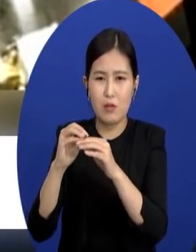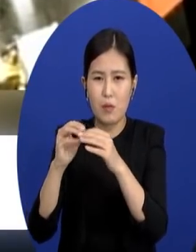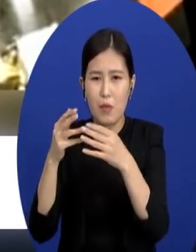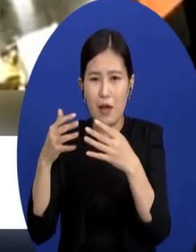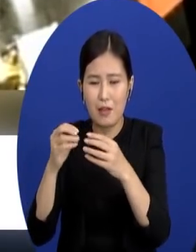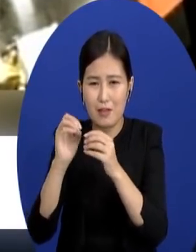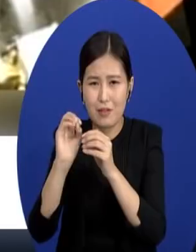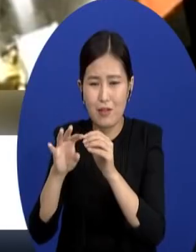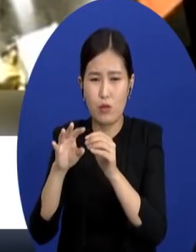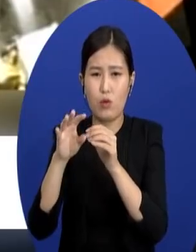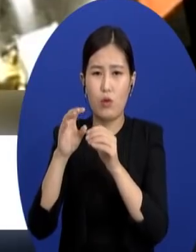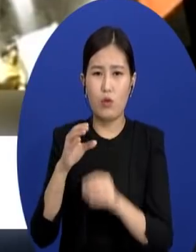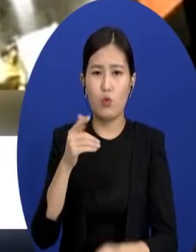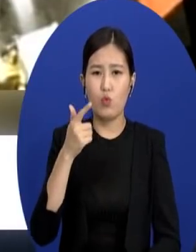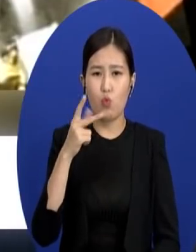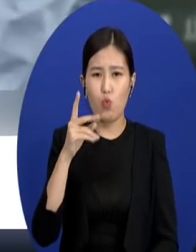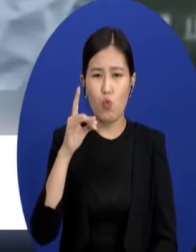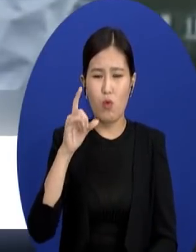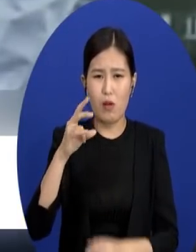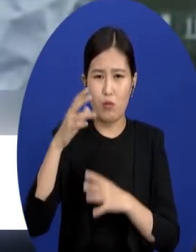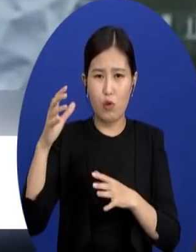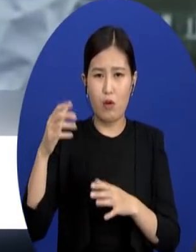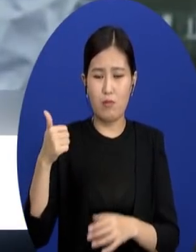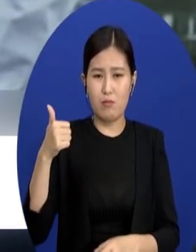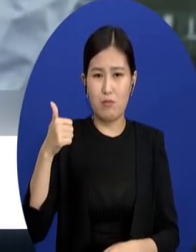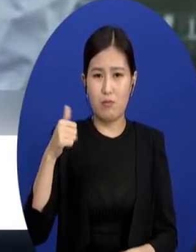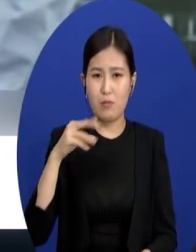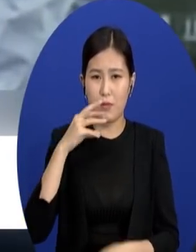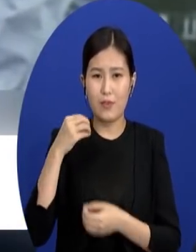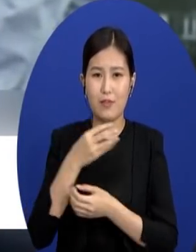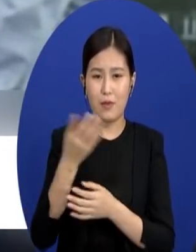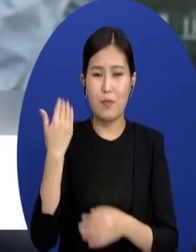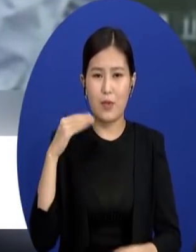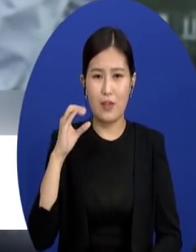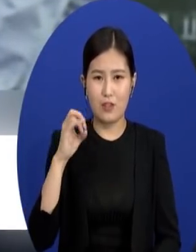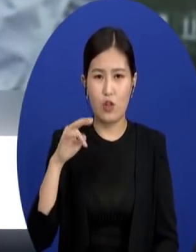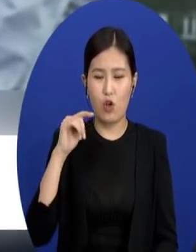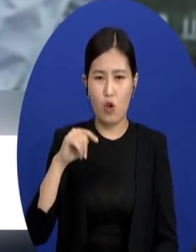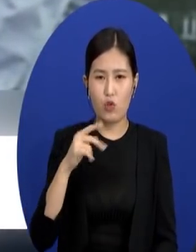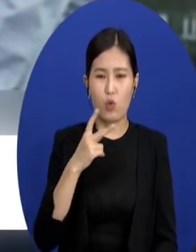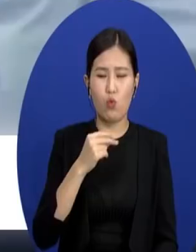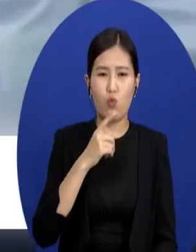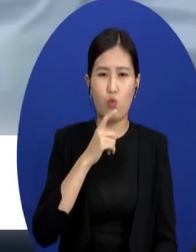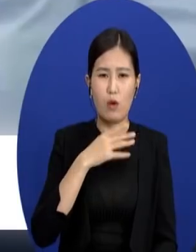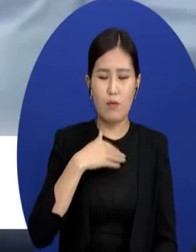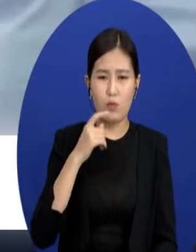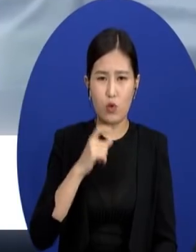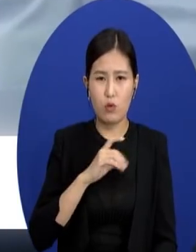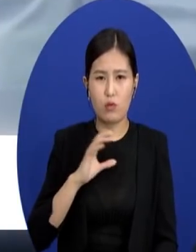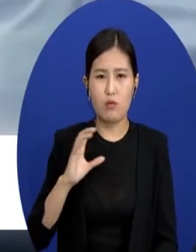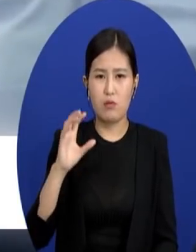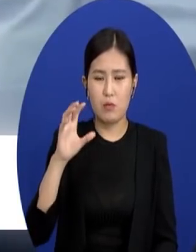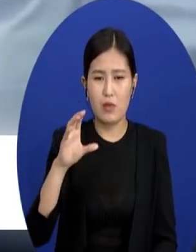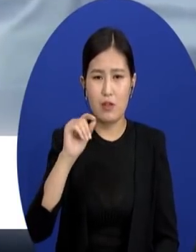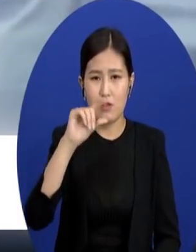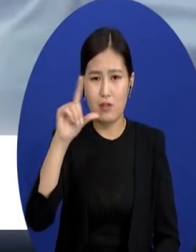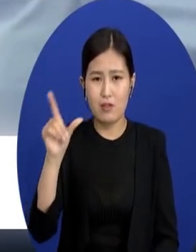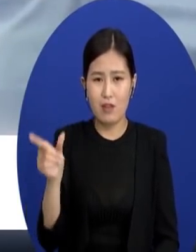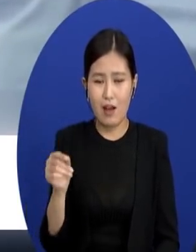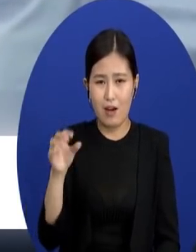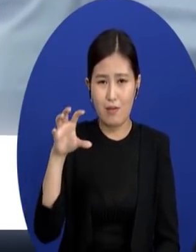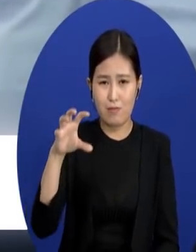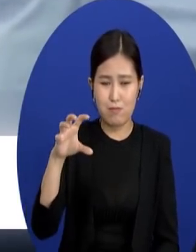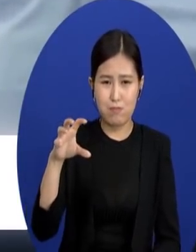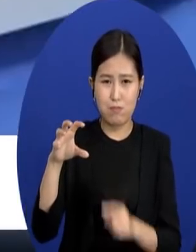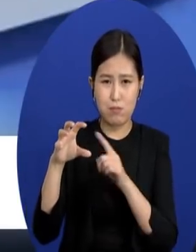юм а. За одоо Чанай 5 хөлгийг сарлуу сансрын нисэгчтэй хөөргөх саран дээр шинжлэх ухааны бааз байгуулах боломжийг